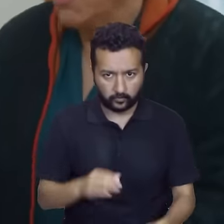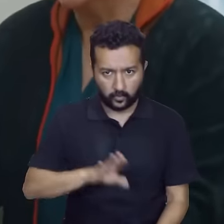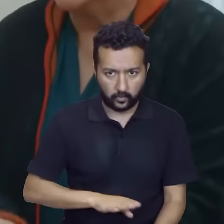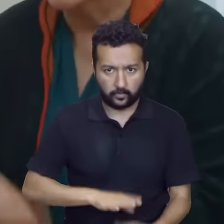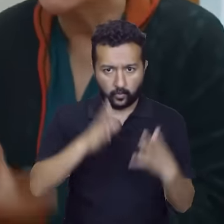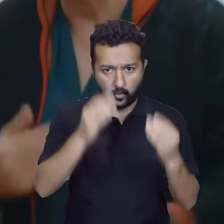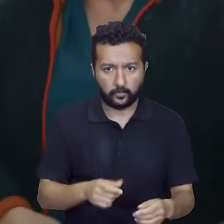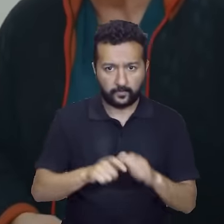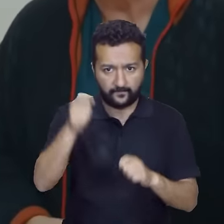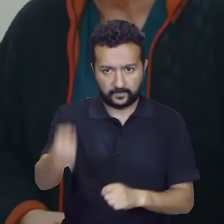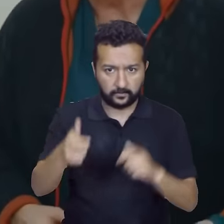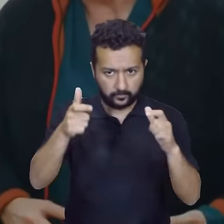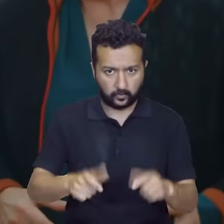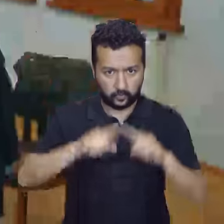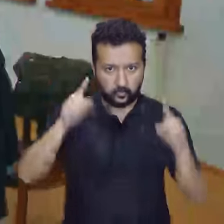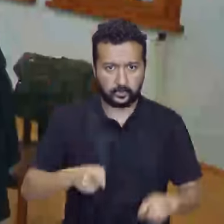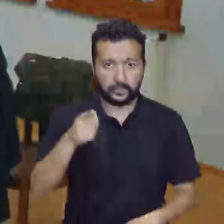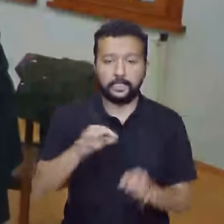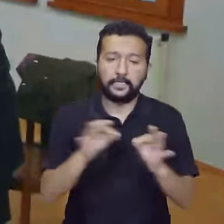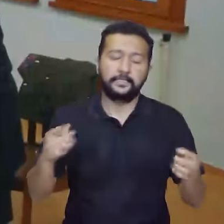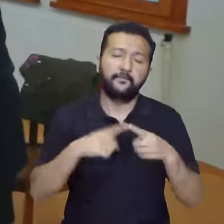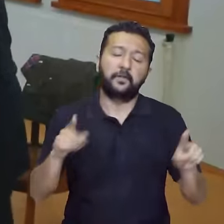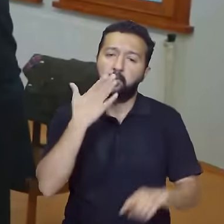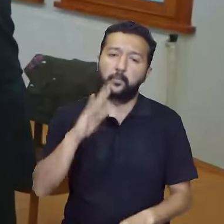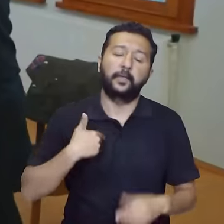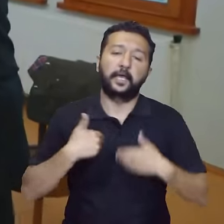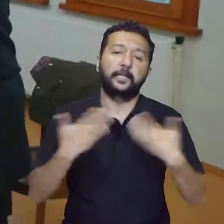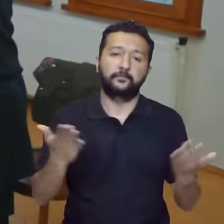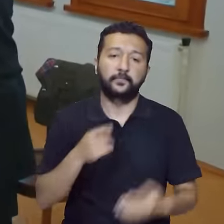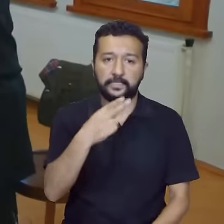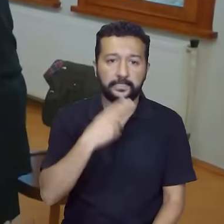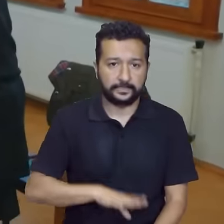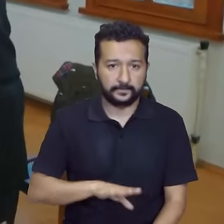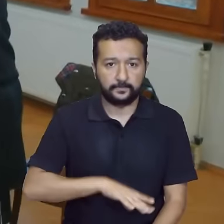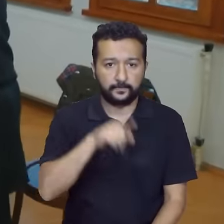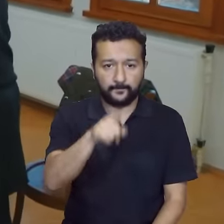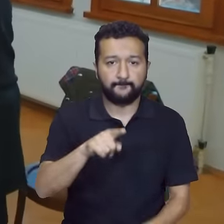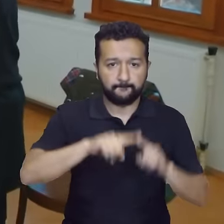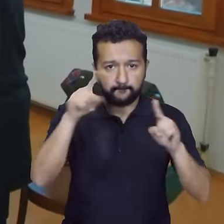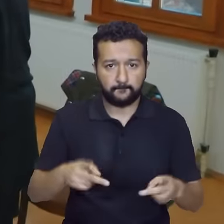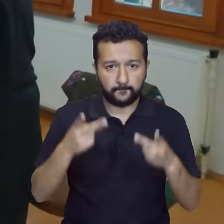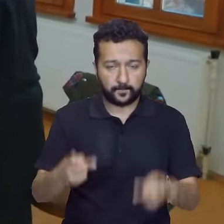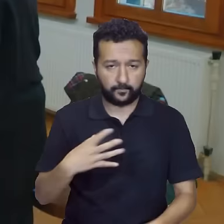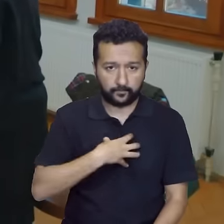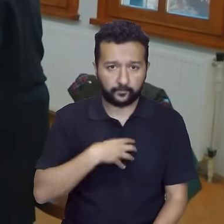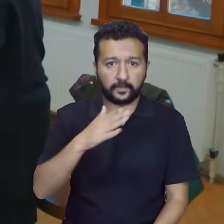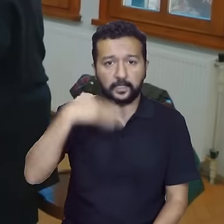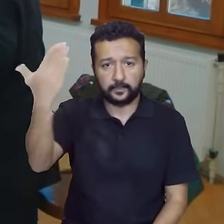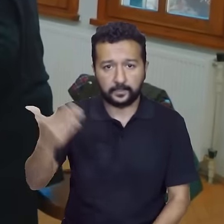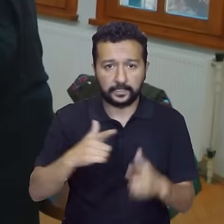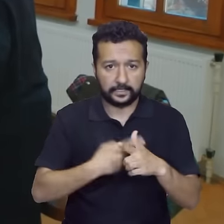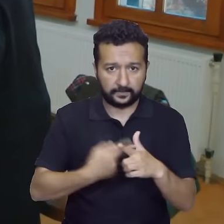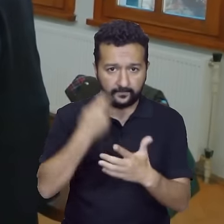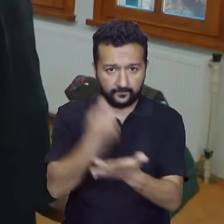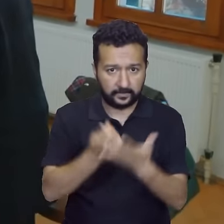oğlum? Onca para saydım ben bu dükkana. Hiç fark etmez. Aa, kızım, yahu dükkan bizim zaten. Gidip el aleme